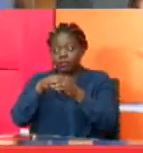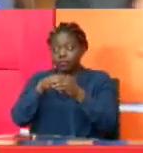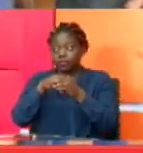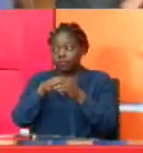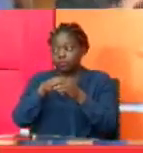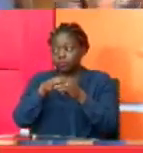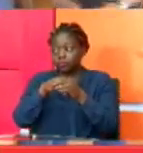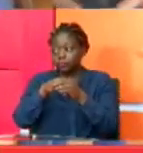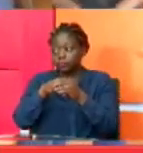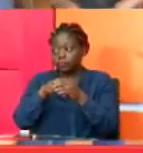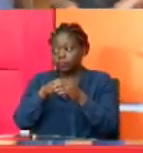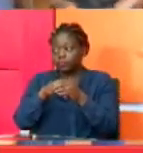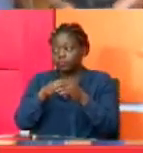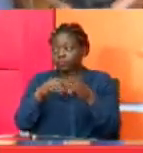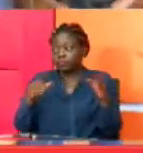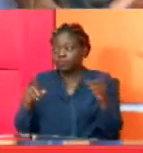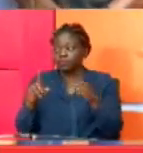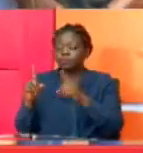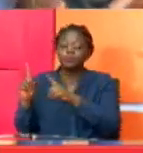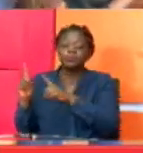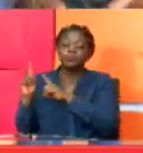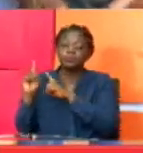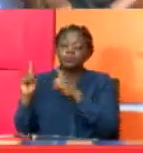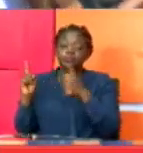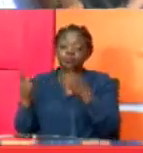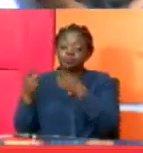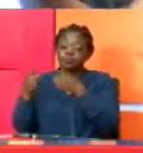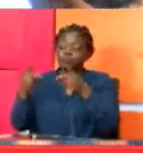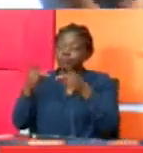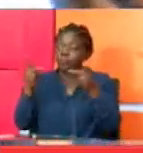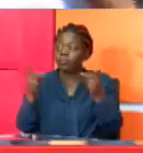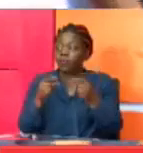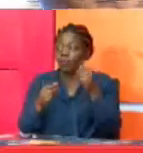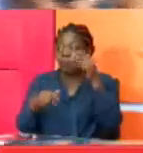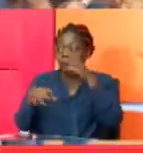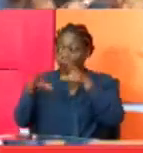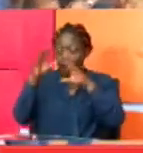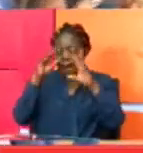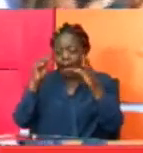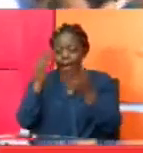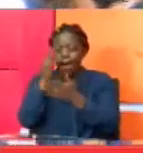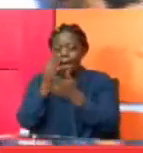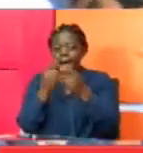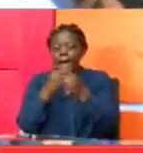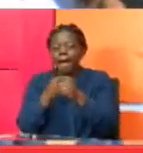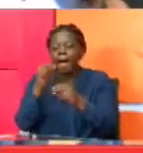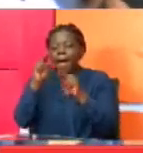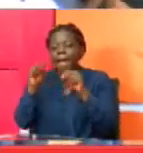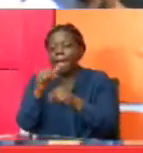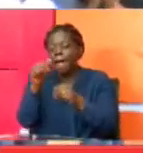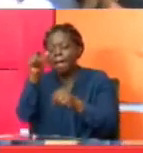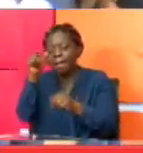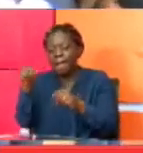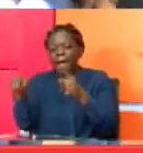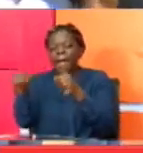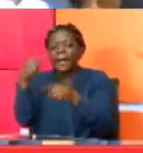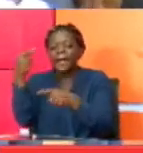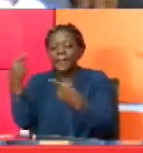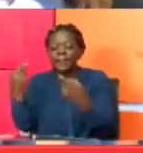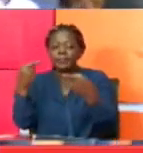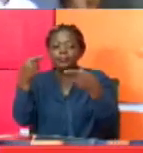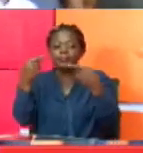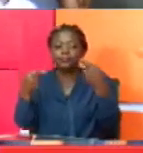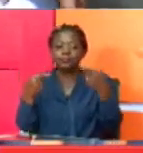mu different fields mu bintu eby'enjawulo bye baasoma. Naye olumu si buli omuntu ayitamu n'agenda mu